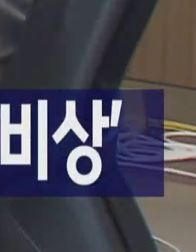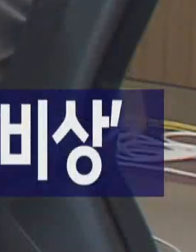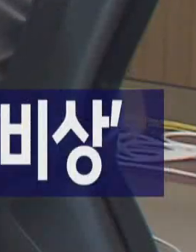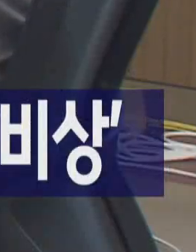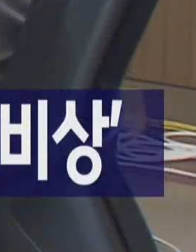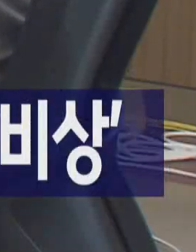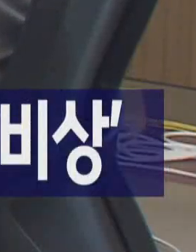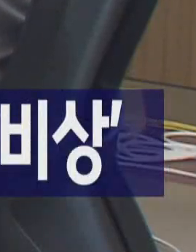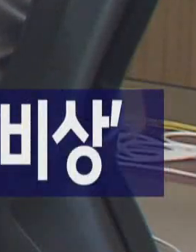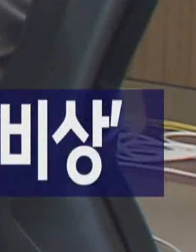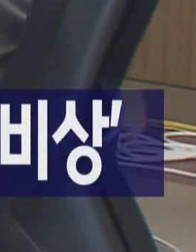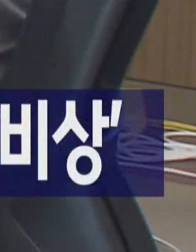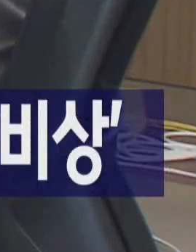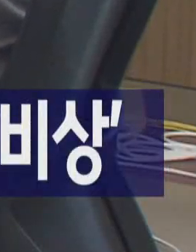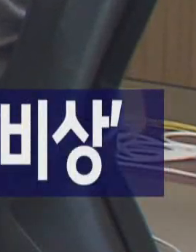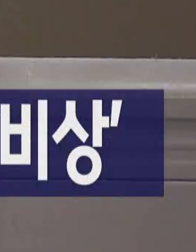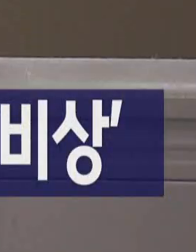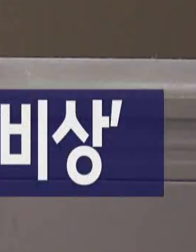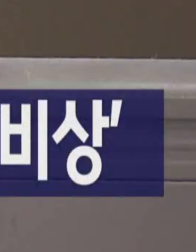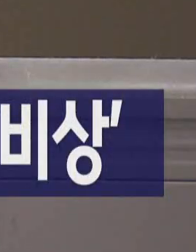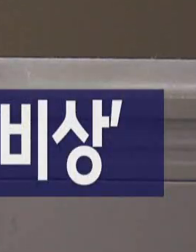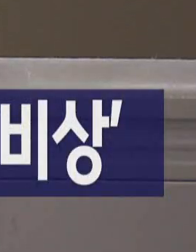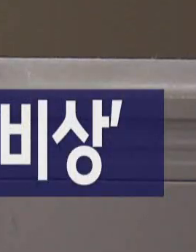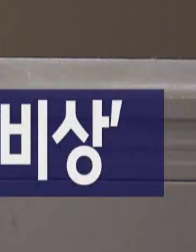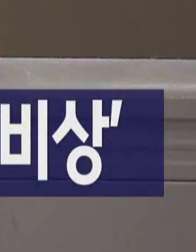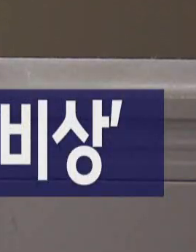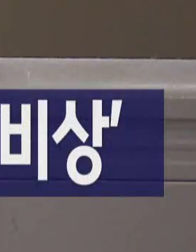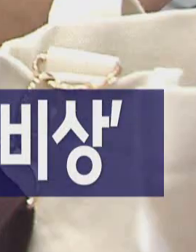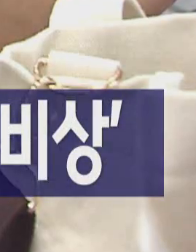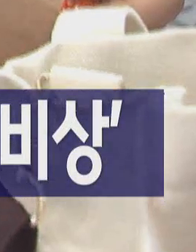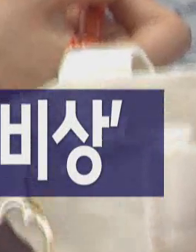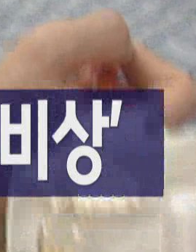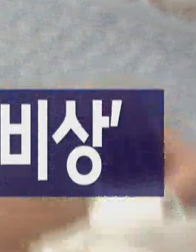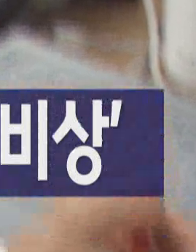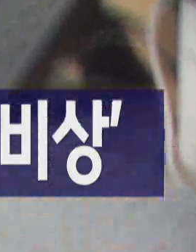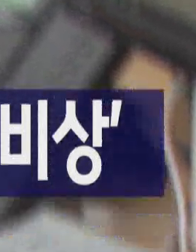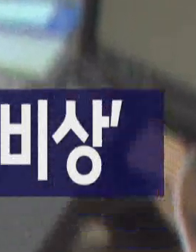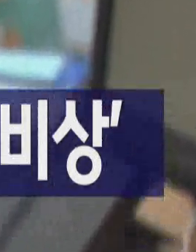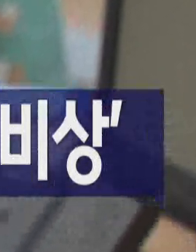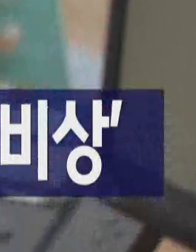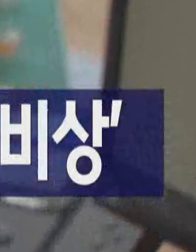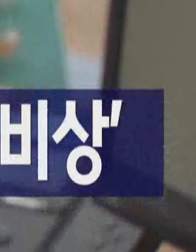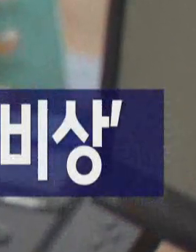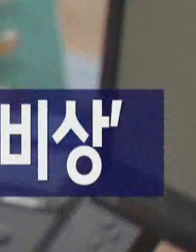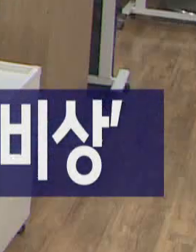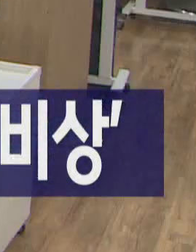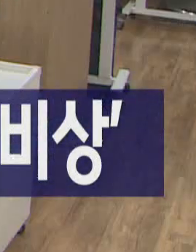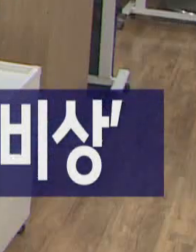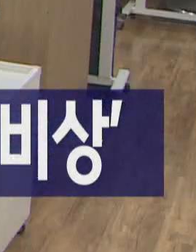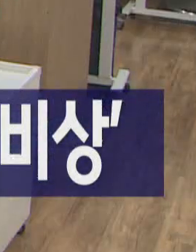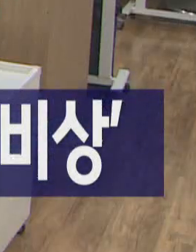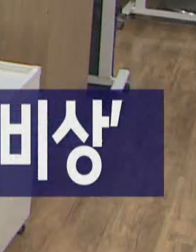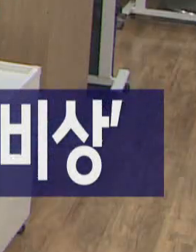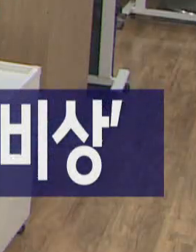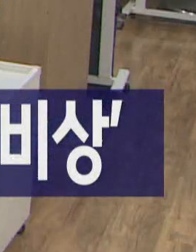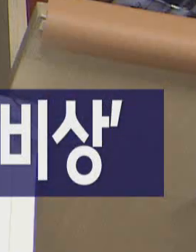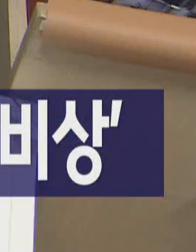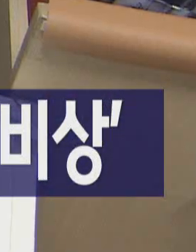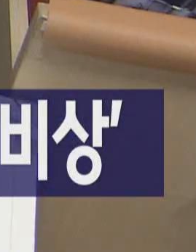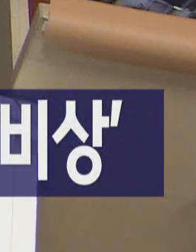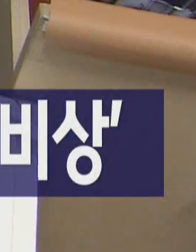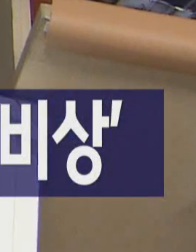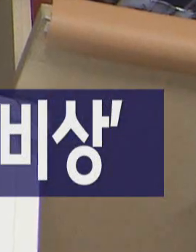코로나19 확산으로 재택 치료자들이 늘면서 지자체도 24시간 상담센터 운영에 들어갔습니다. 한편 헌혈자 수는